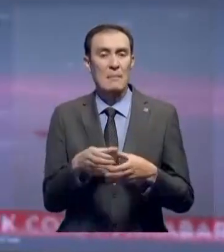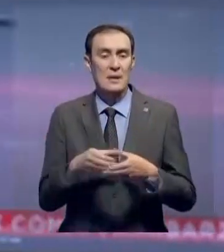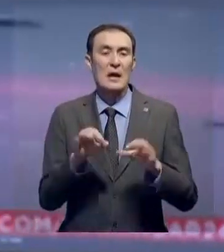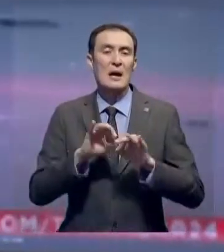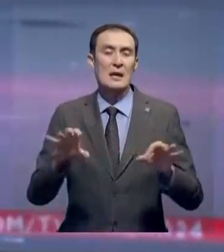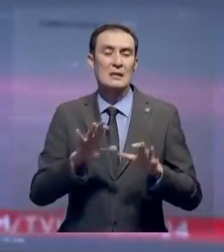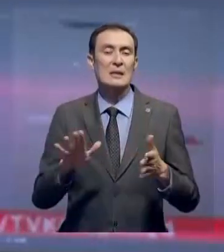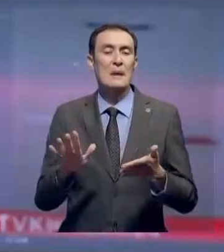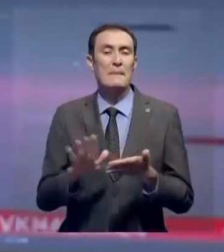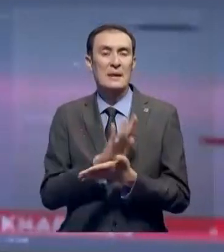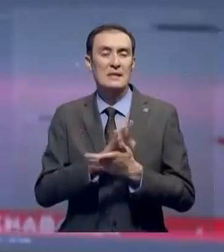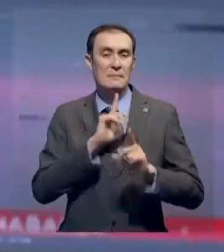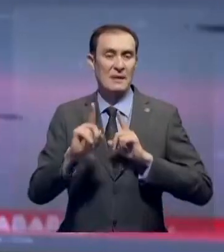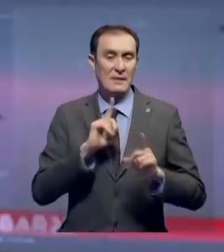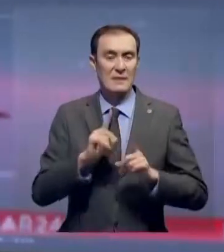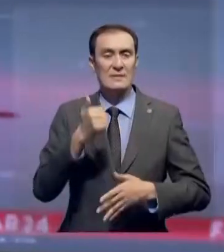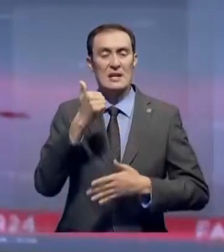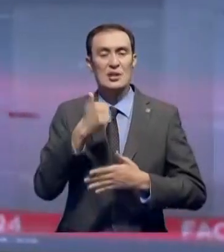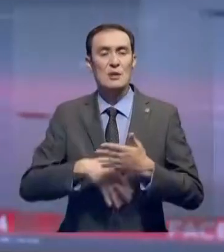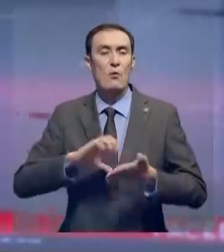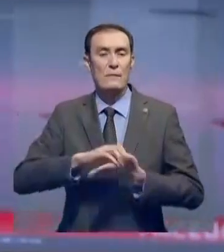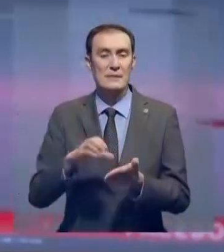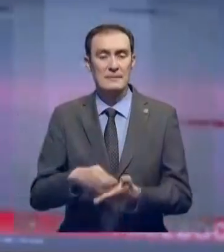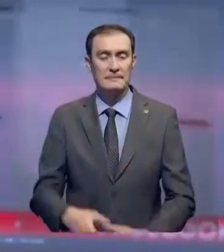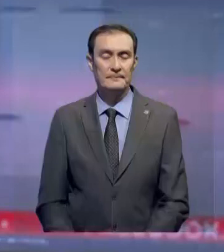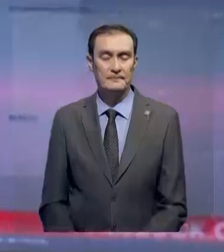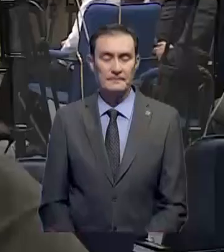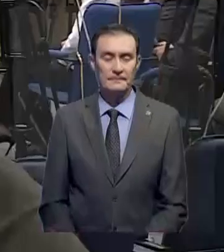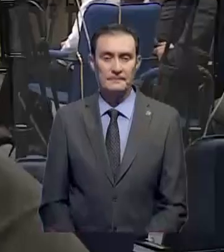компании рассказали на пресс-брифинге в столичном офисе.